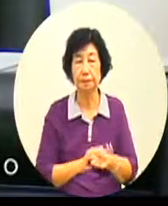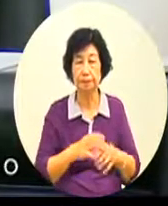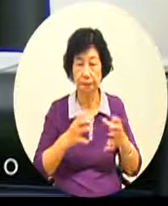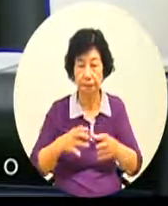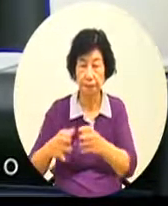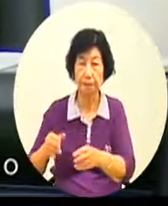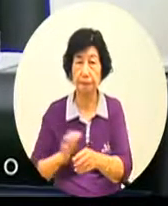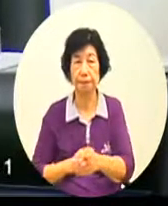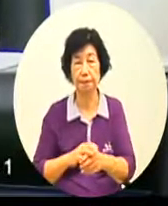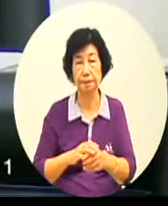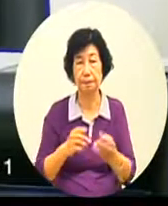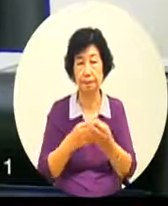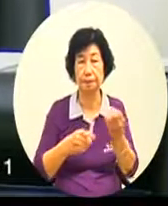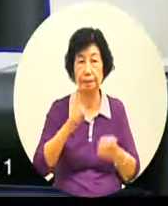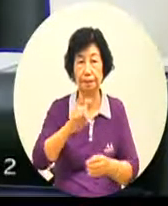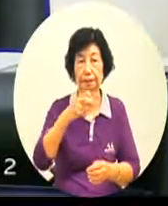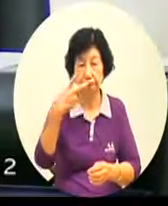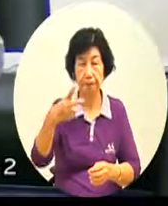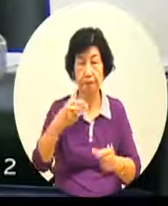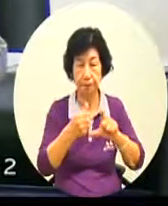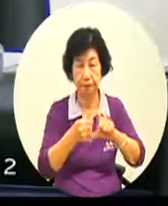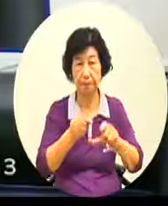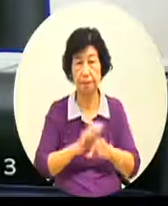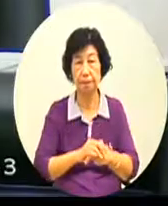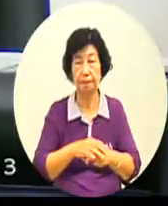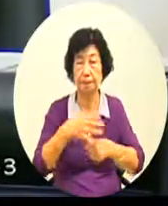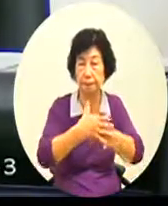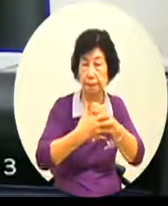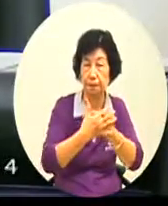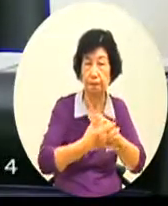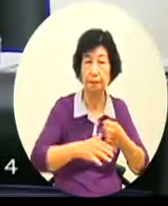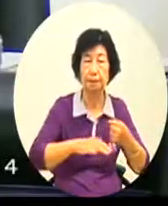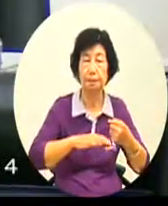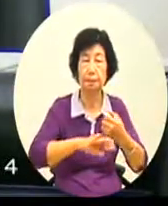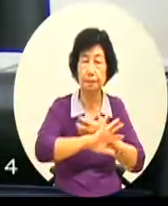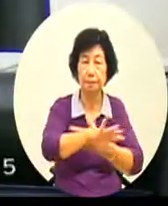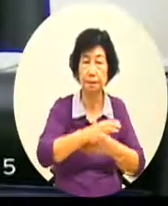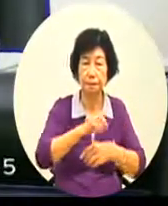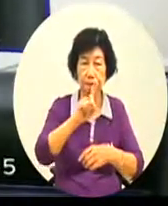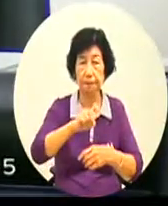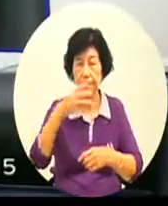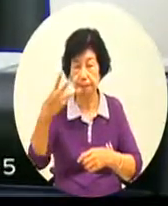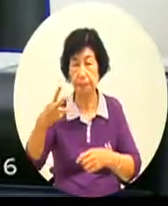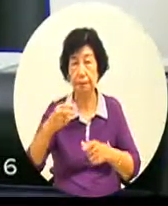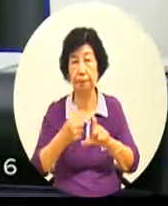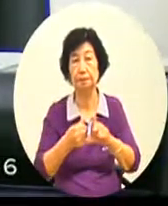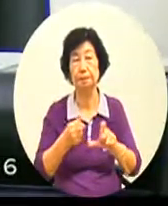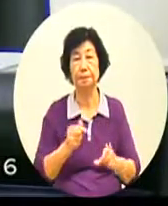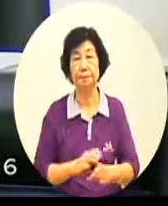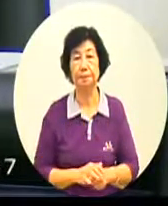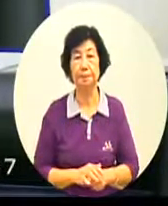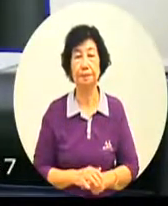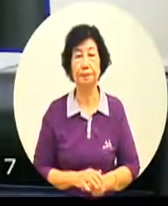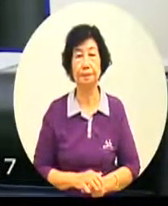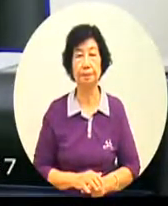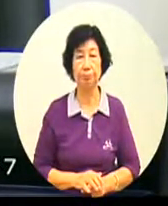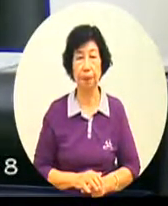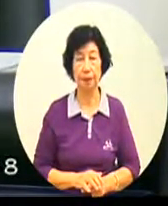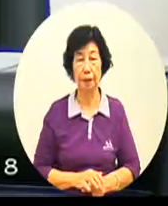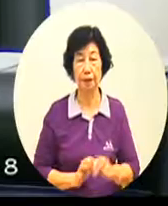成的是12个区哈，那还有包括13个区哈，那其实这次的我们 2.0 里